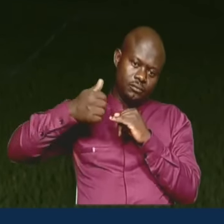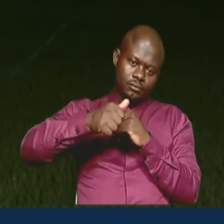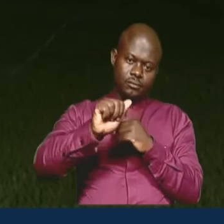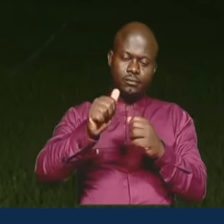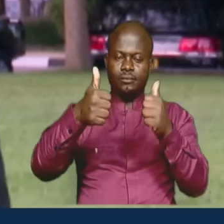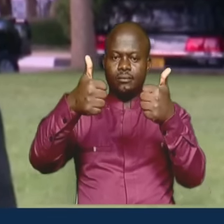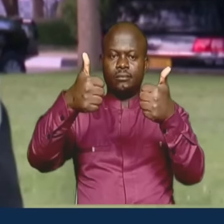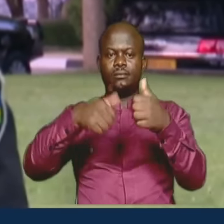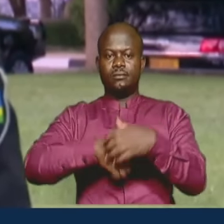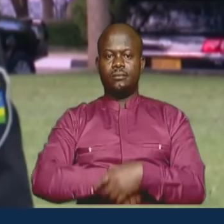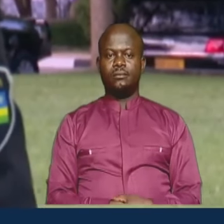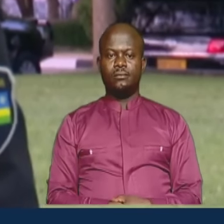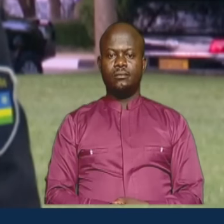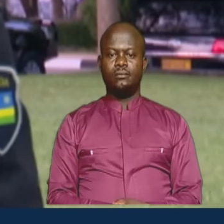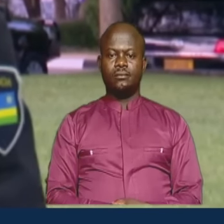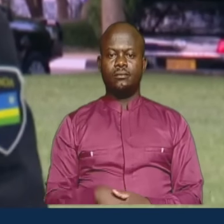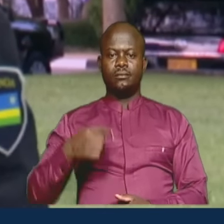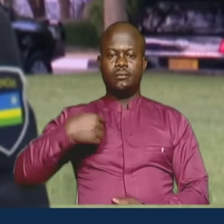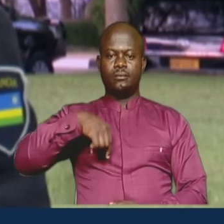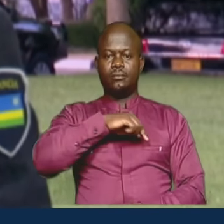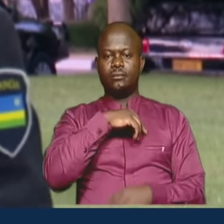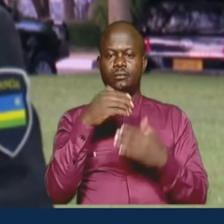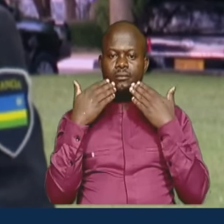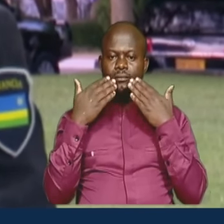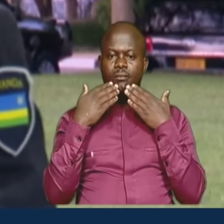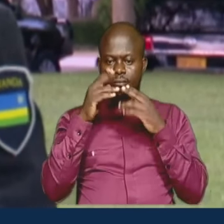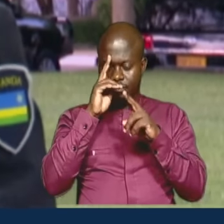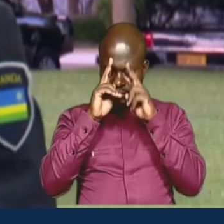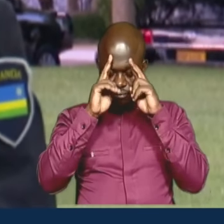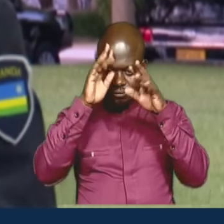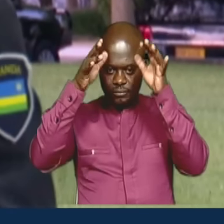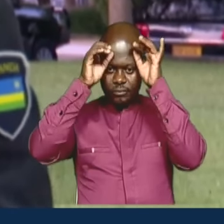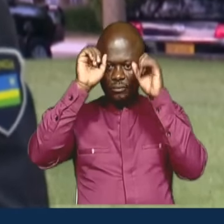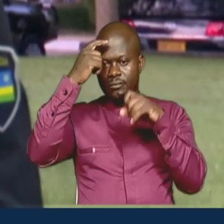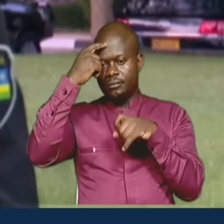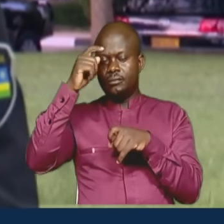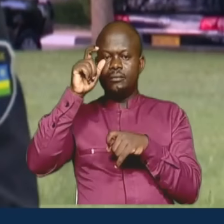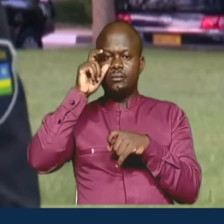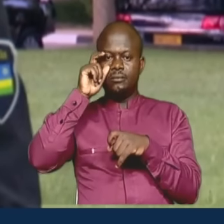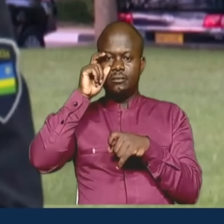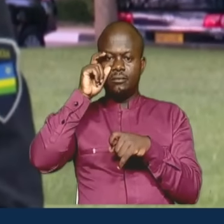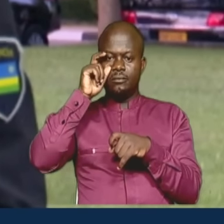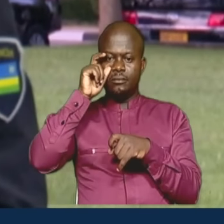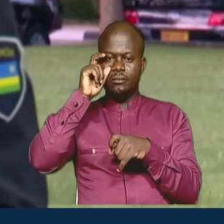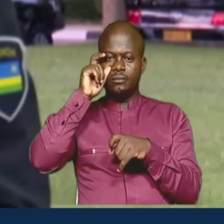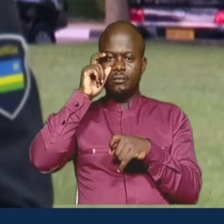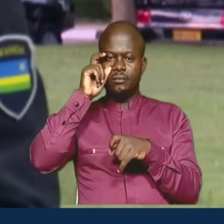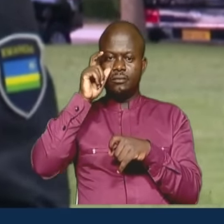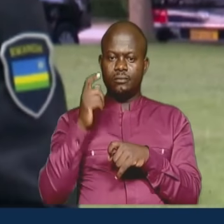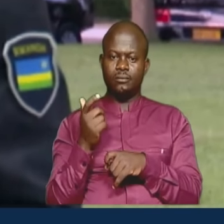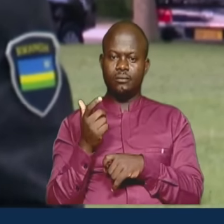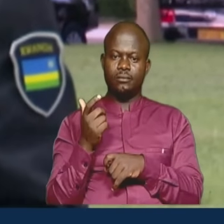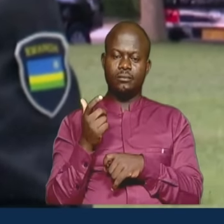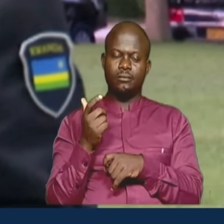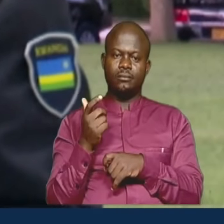neza. Turashimira nyakubahwa Perezida wa Repubulika y'u Rwanda His Excellency Paul Kagame